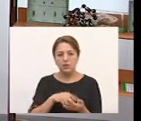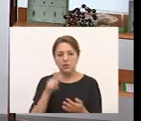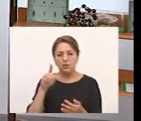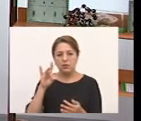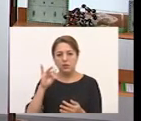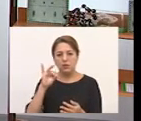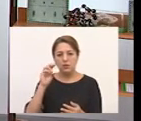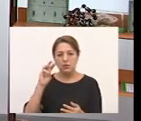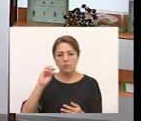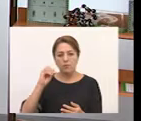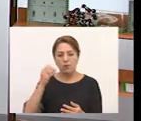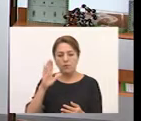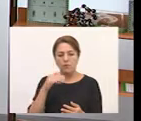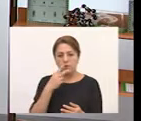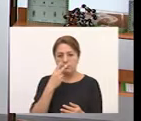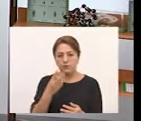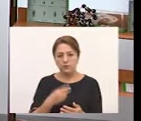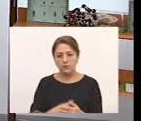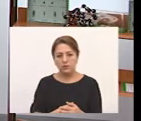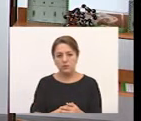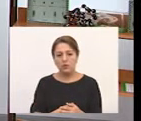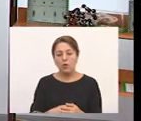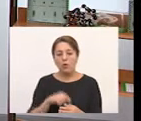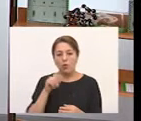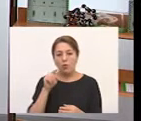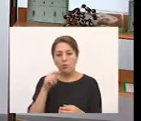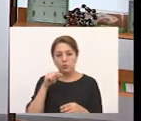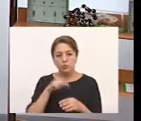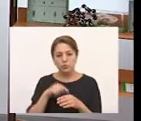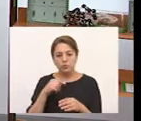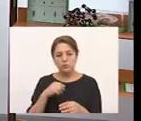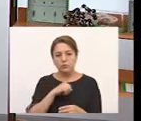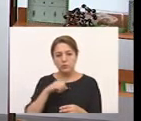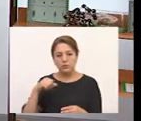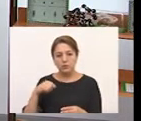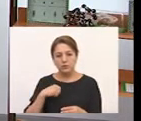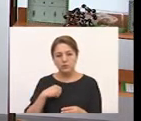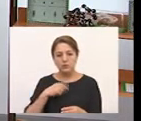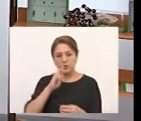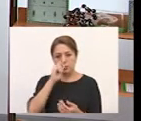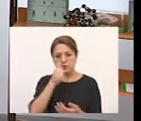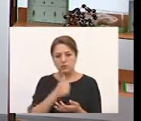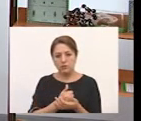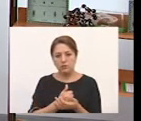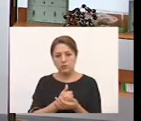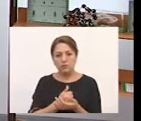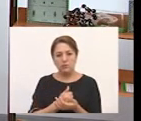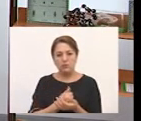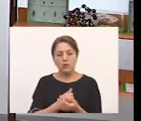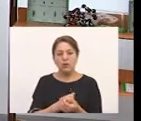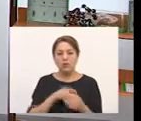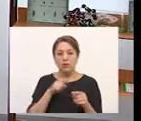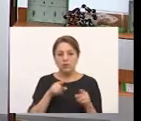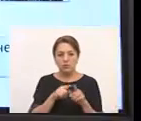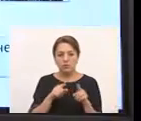Подбоченился Пугачев. Он чувствует себя царем, а не самозванцем. Такой же он и